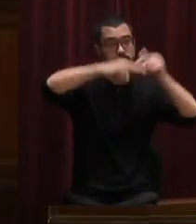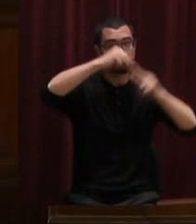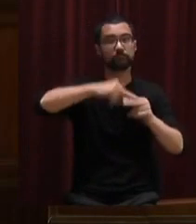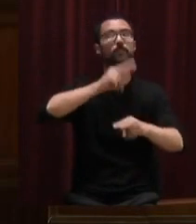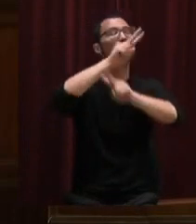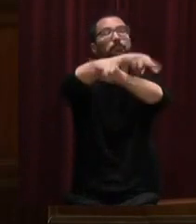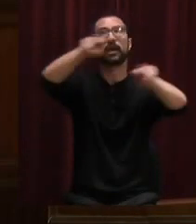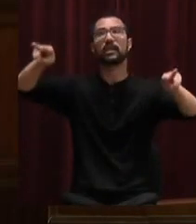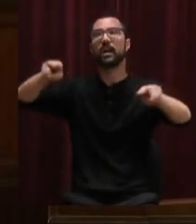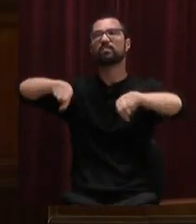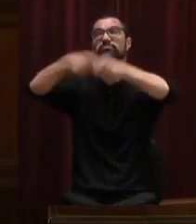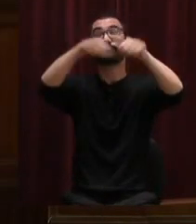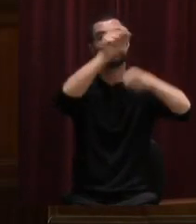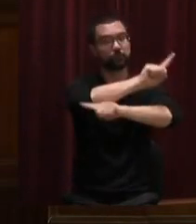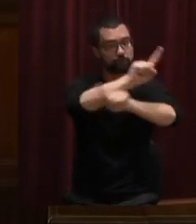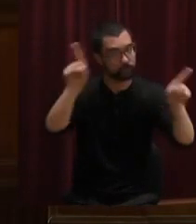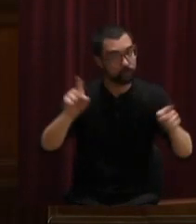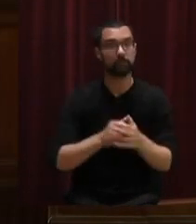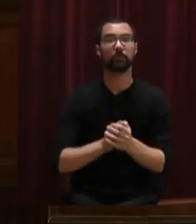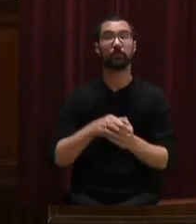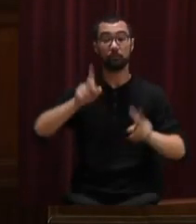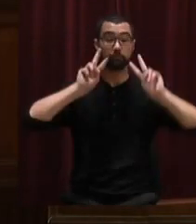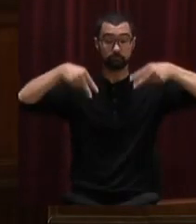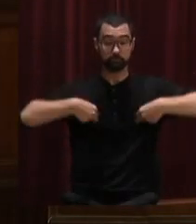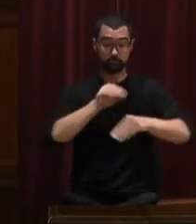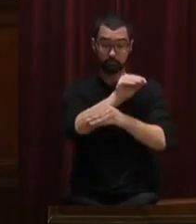tenir cura de nosaltres mateixos protegint les nostres illes.